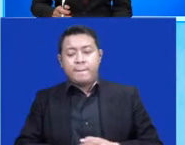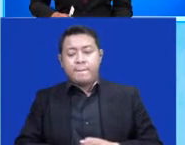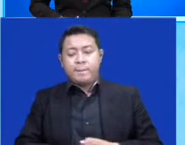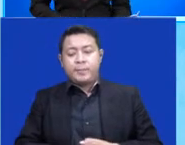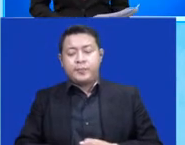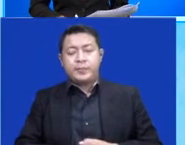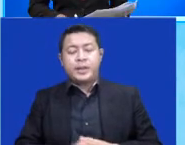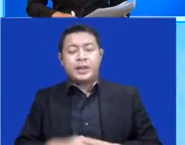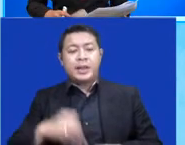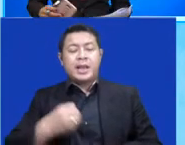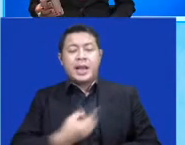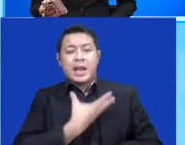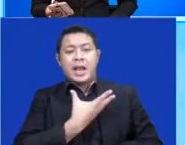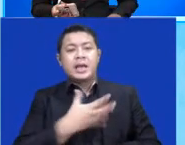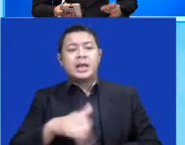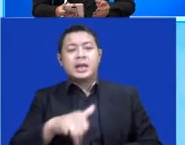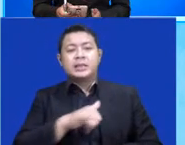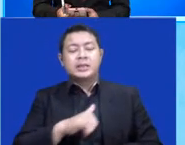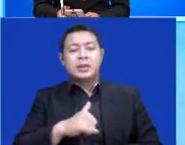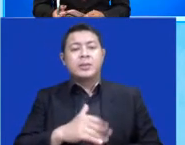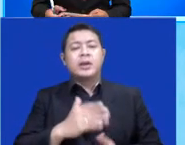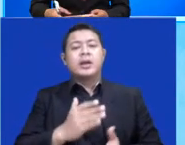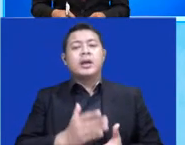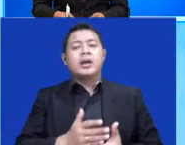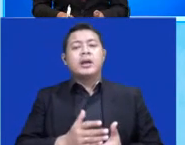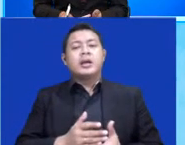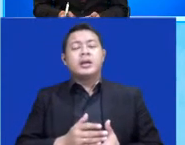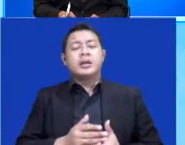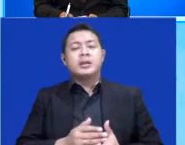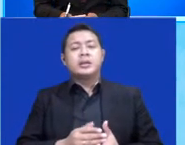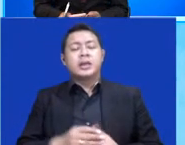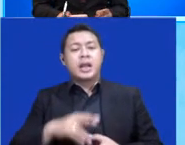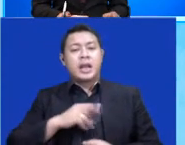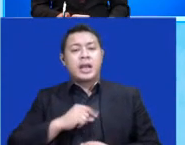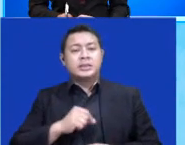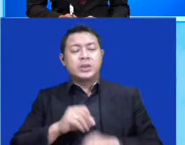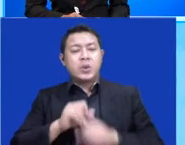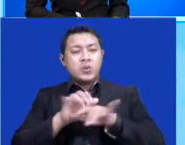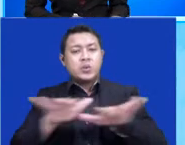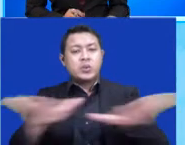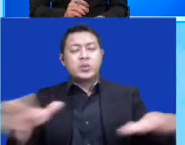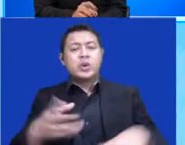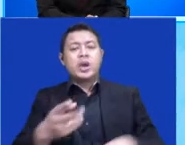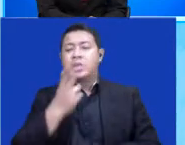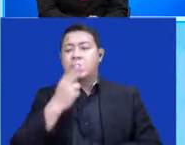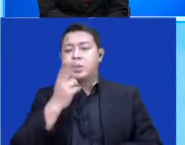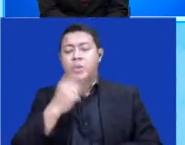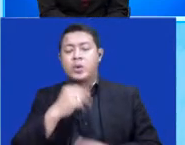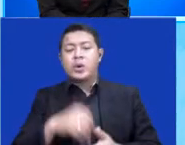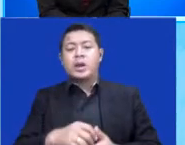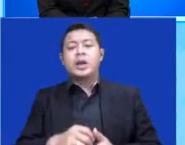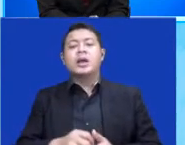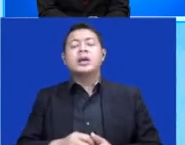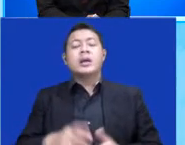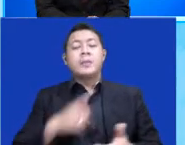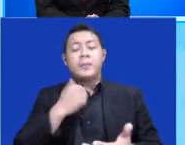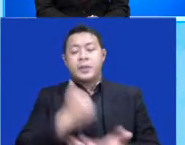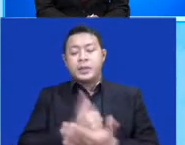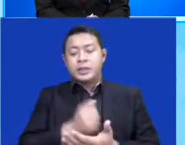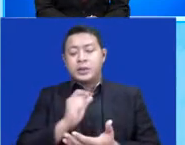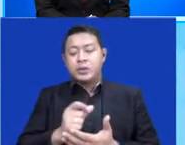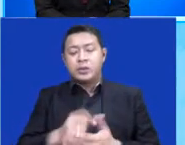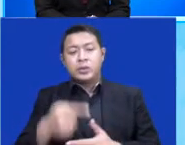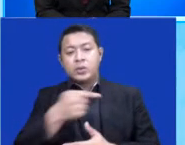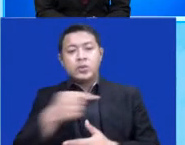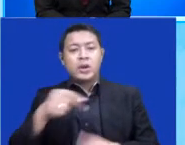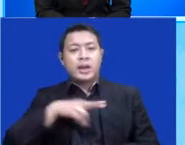kanker juga erat sekali kaitannya dengan risiko paparan asap rokok. Sehingga penting untuk mengurangi